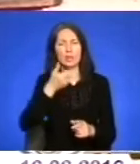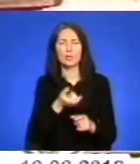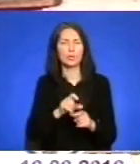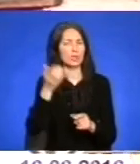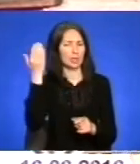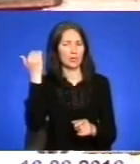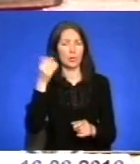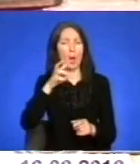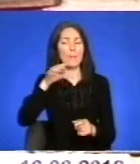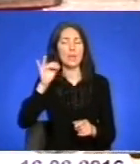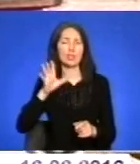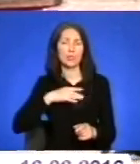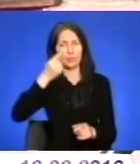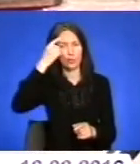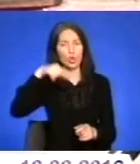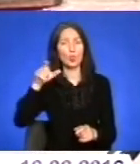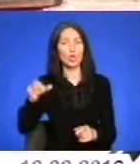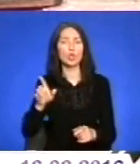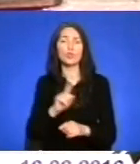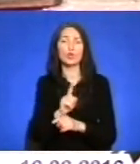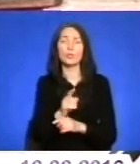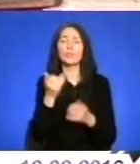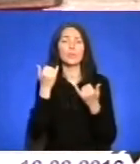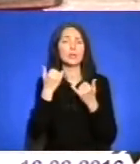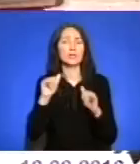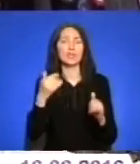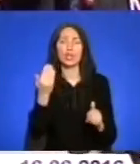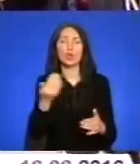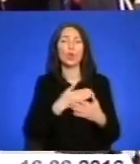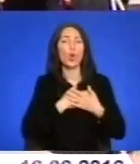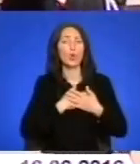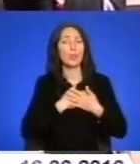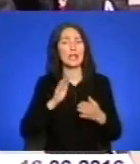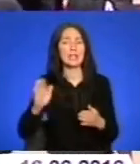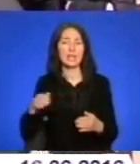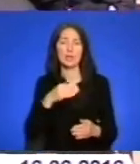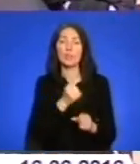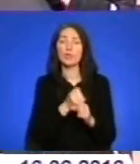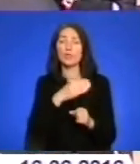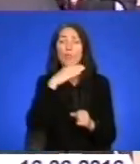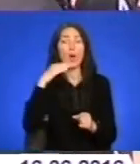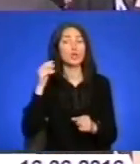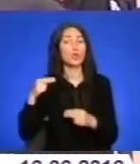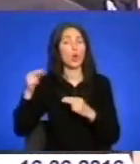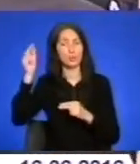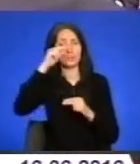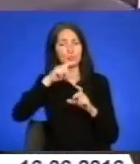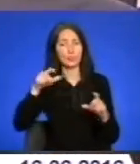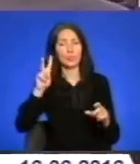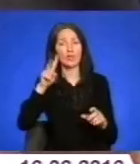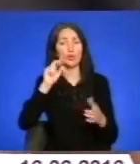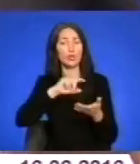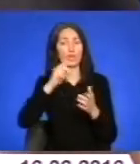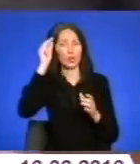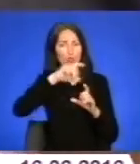людиною в Тернополі. Ну що сказати, незвичайно його любили діти. Він працював в багатьох школах, в другій школі, в